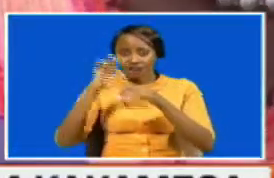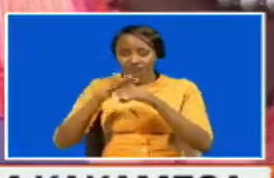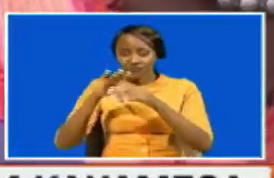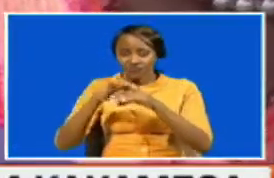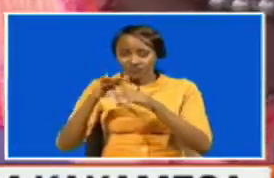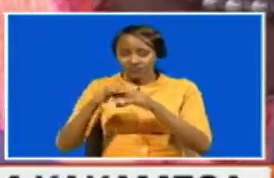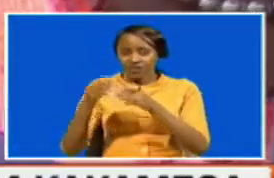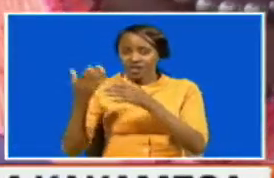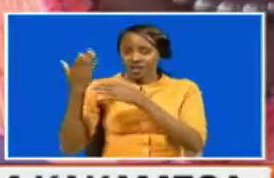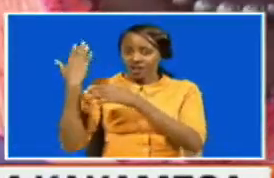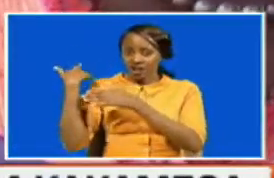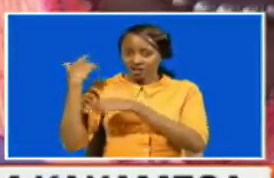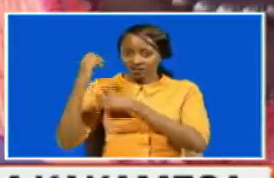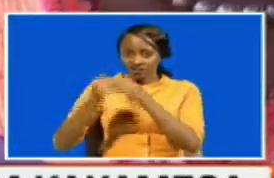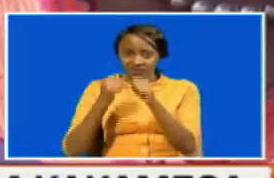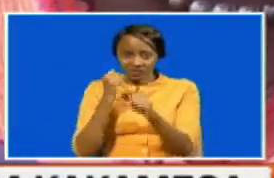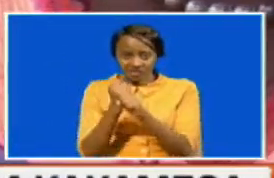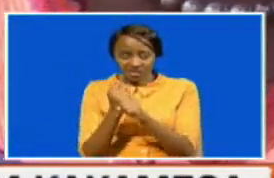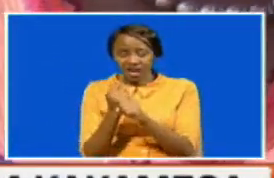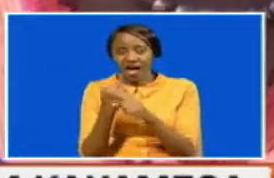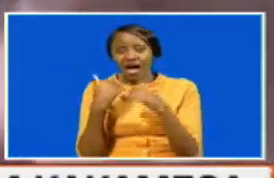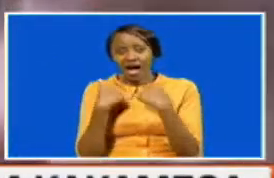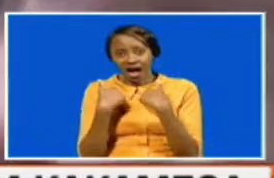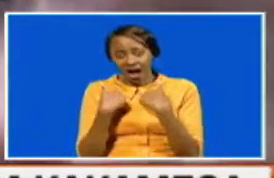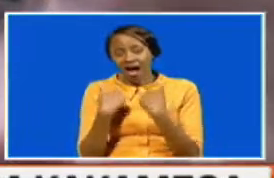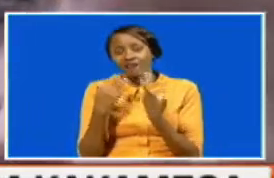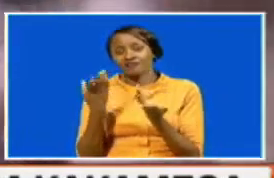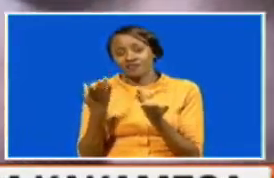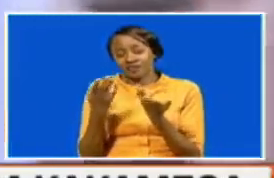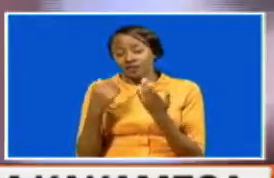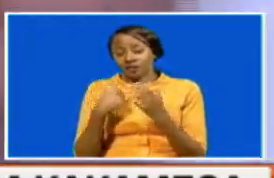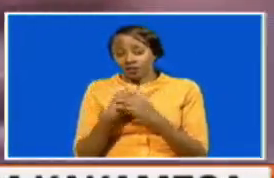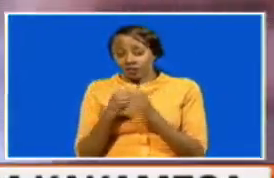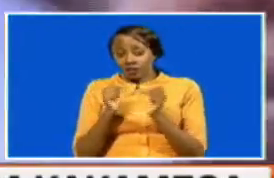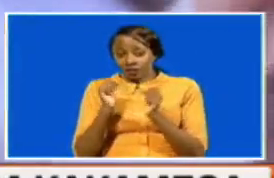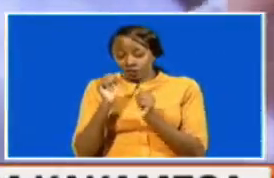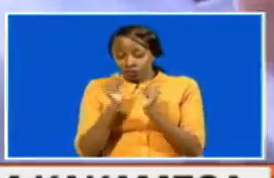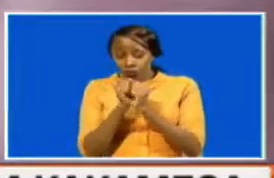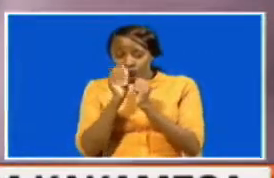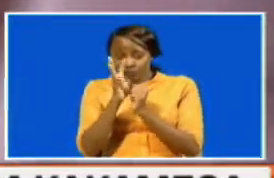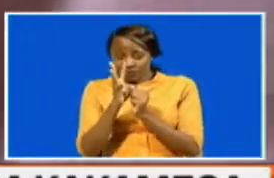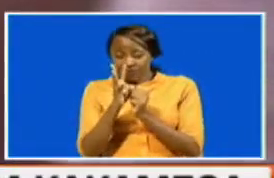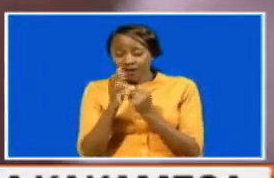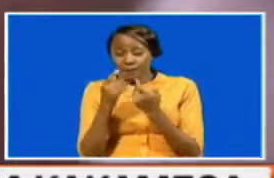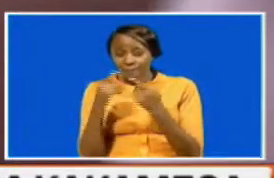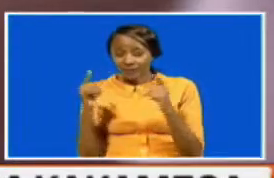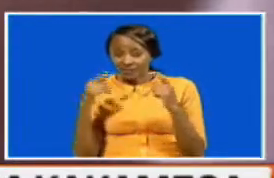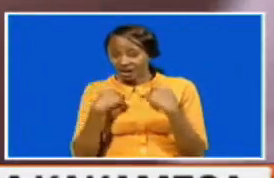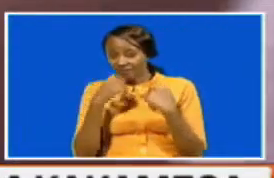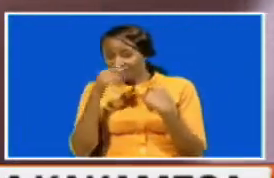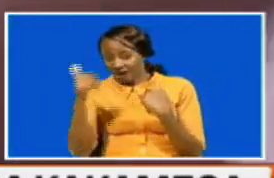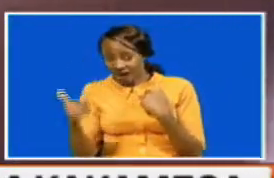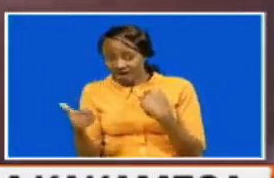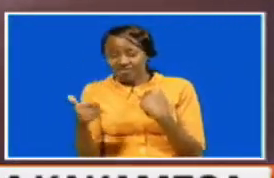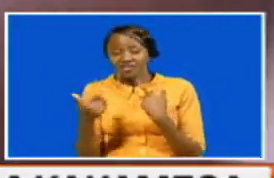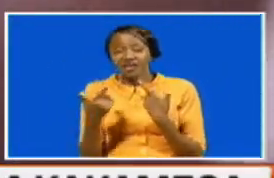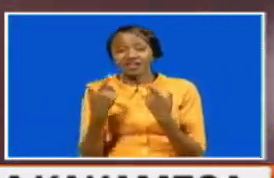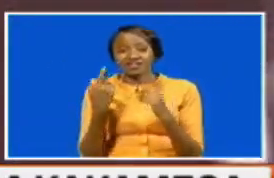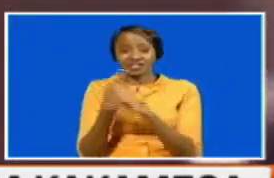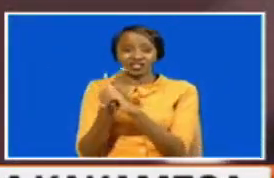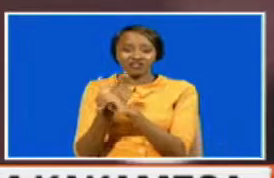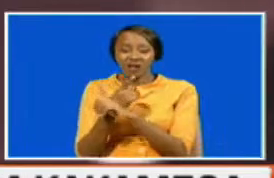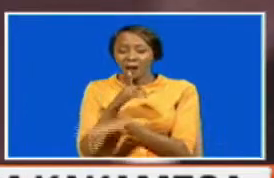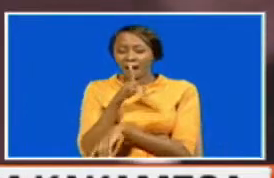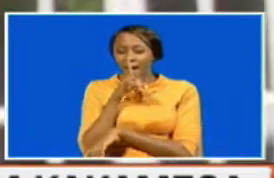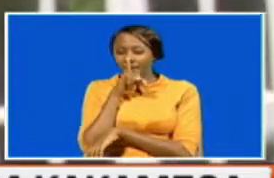uliopita, kikipata wawakilishi wadi zaidi ya 50 na wabunge 10 miongoni mwa 12 wa kaunti hiyo. Wabunge hao wamesalia